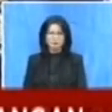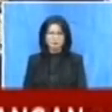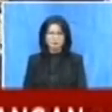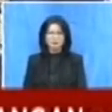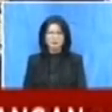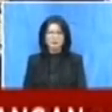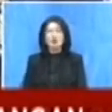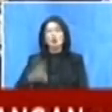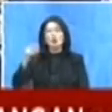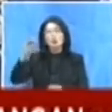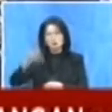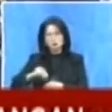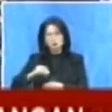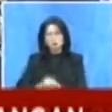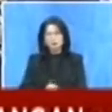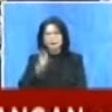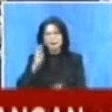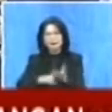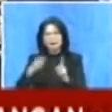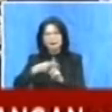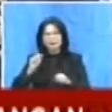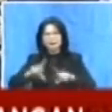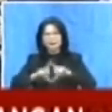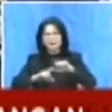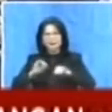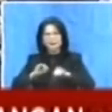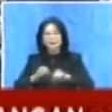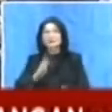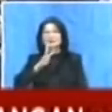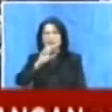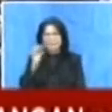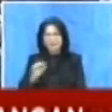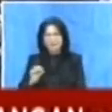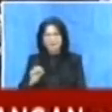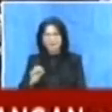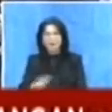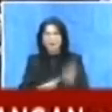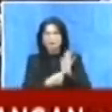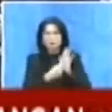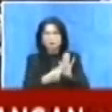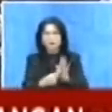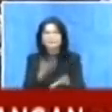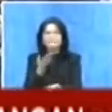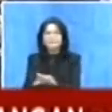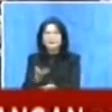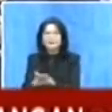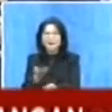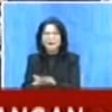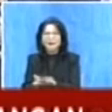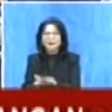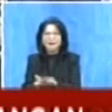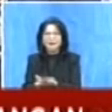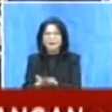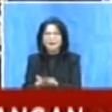Inflasi akan tetap terjaga pada tingkat 3%, menggambarkan kenaikan sisi permintaan, baik